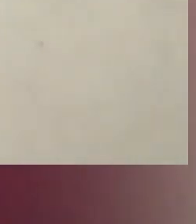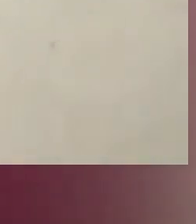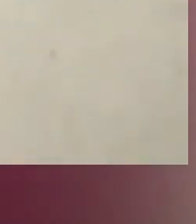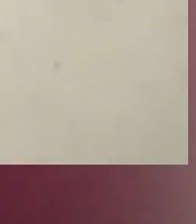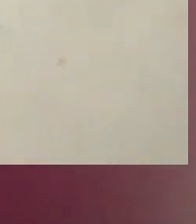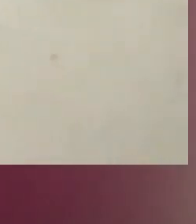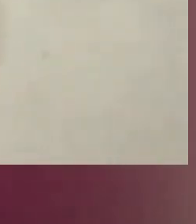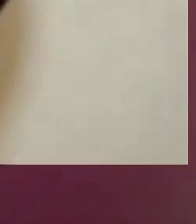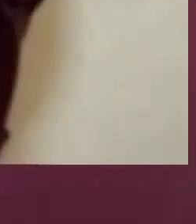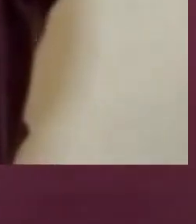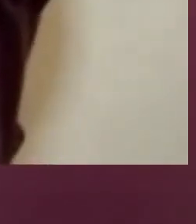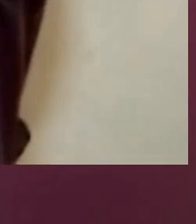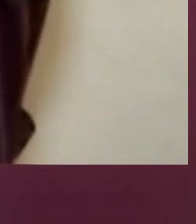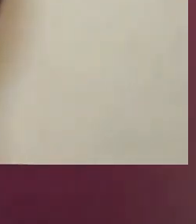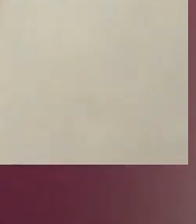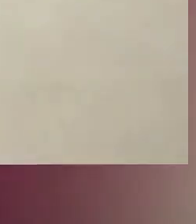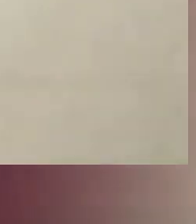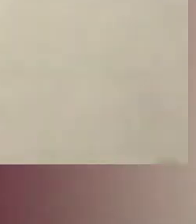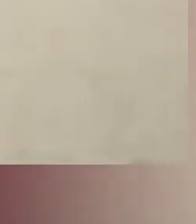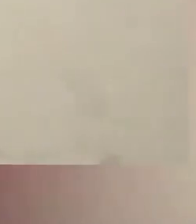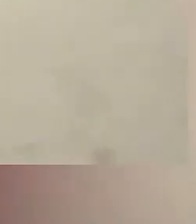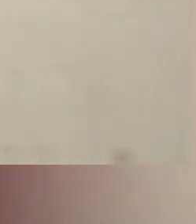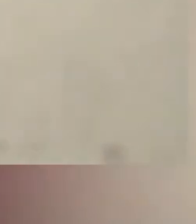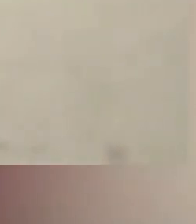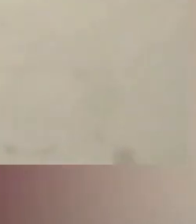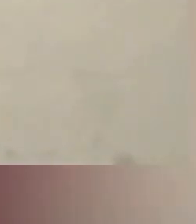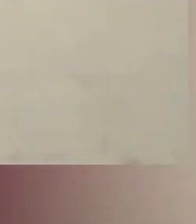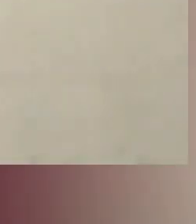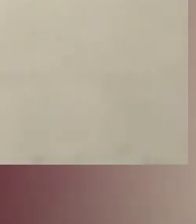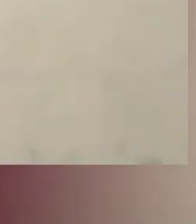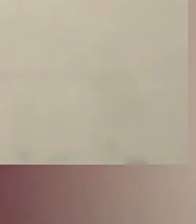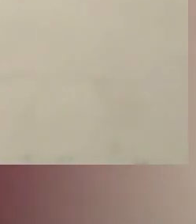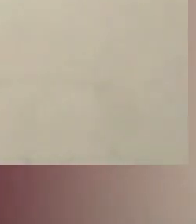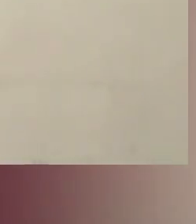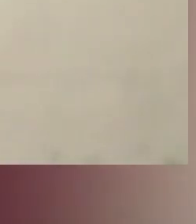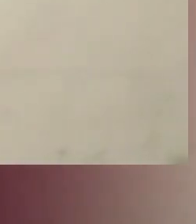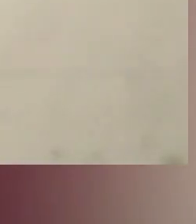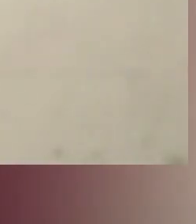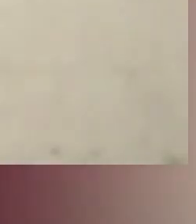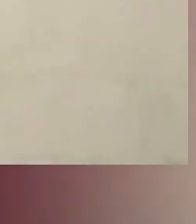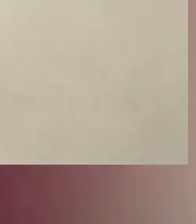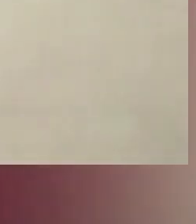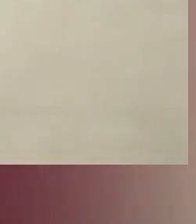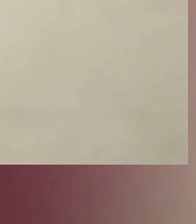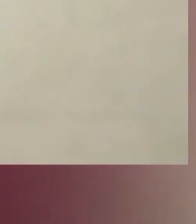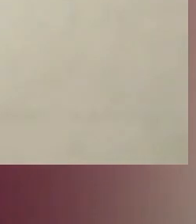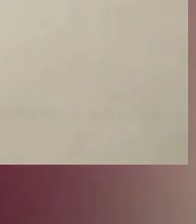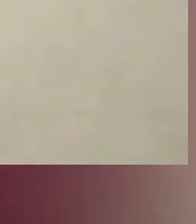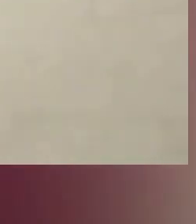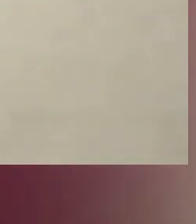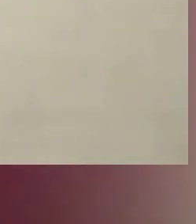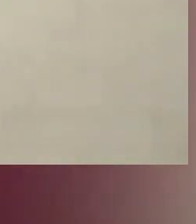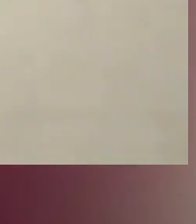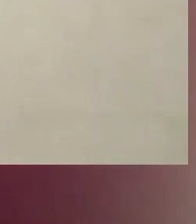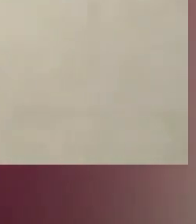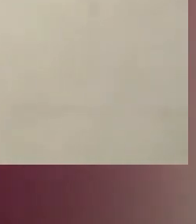hiasan. Pisang sesikat sedap dimakan, digoreng minyak sawit tempatan. Daging